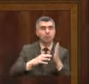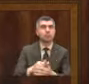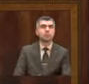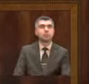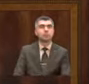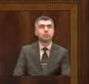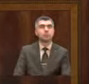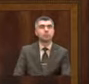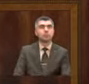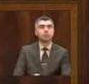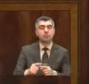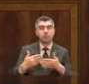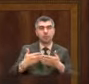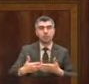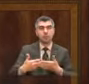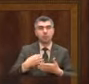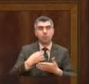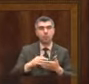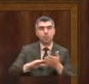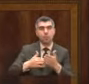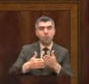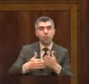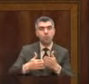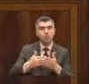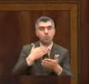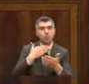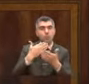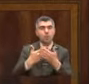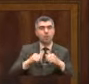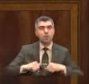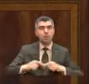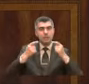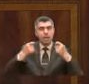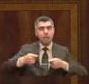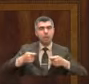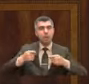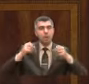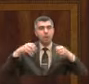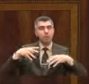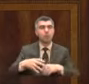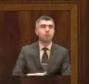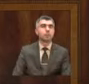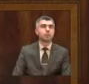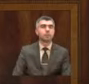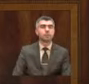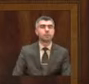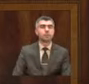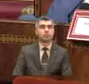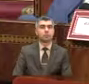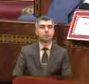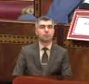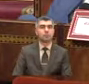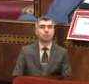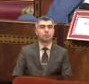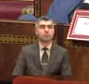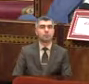في هذه الظروف التي تعيشها مملكتنا. وشكرا سيد الوزير، والسلام عليكم ورحمة الله. شكرا لكم السيد نائب. شكرا السيد نائب المحترم، شكرا لكم. الكلمة